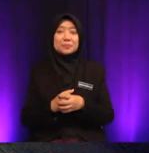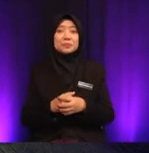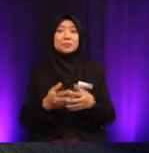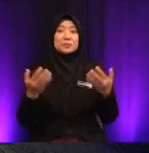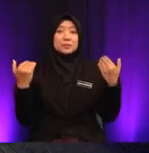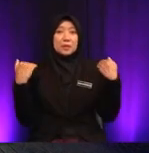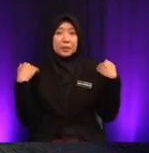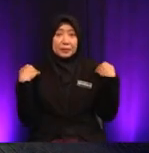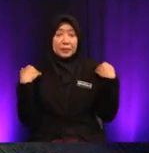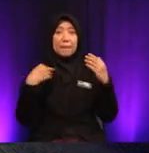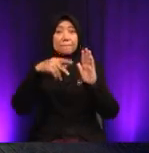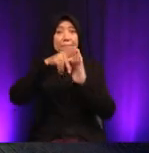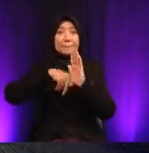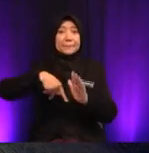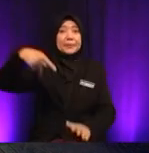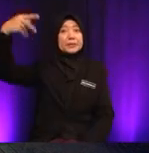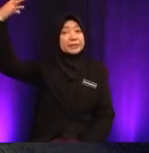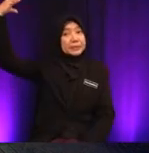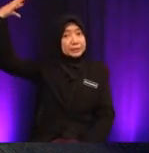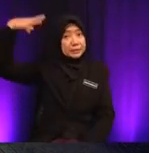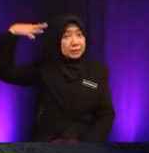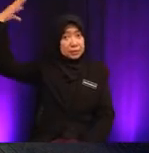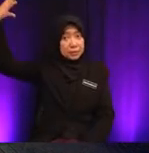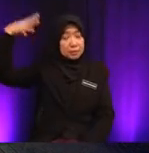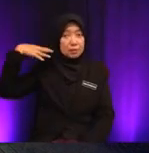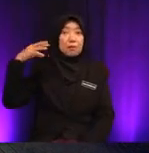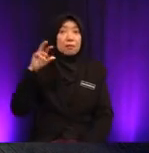ada ini